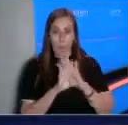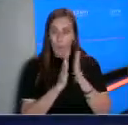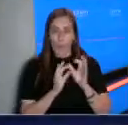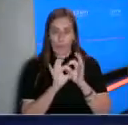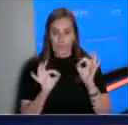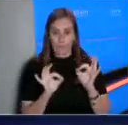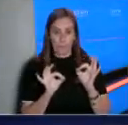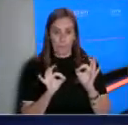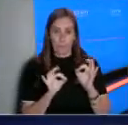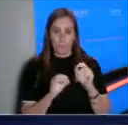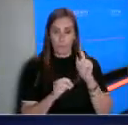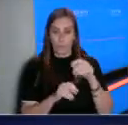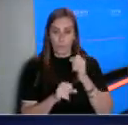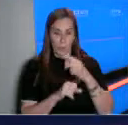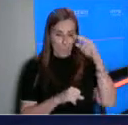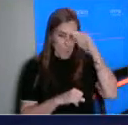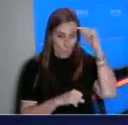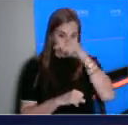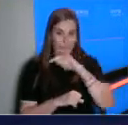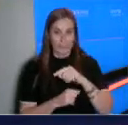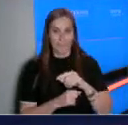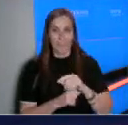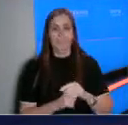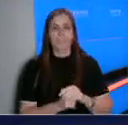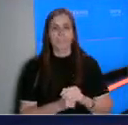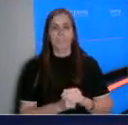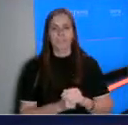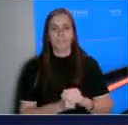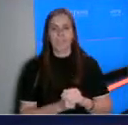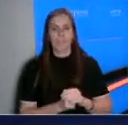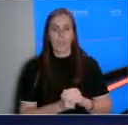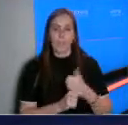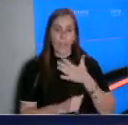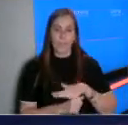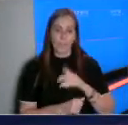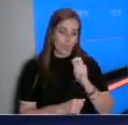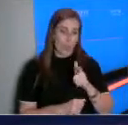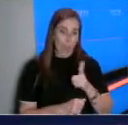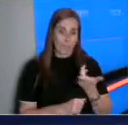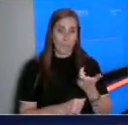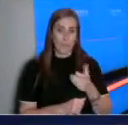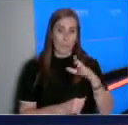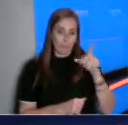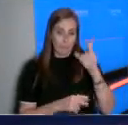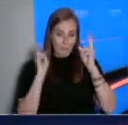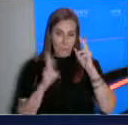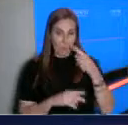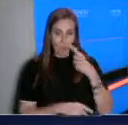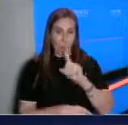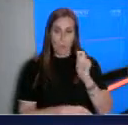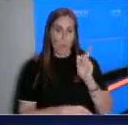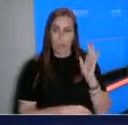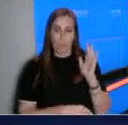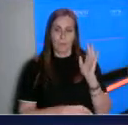התחיל מזה שהלכתי לעשות פוני, יצא מאוד יפה ונחמד. ספק. ורציתי לשלם, והאיש במספרה אמר לי, לא